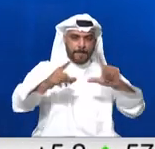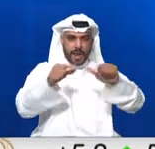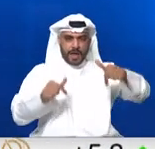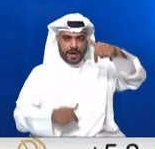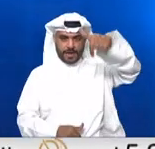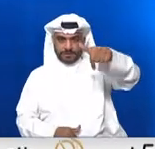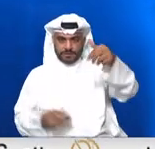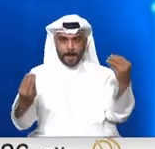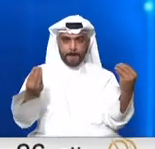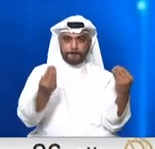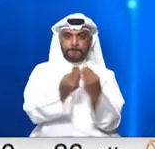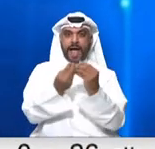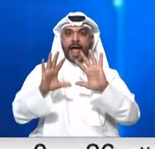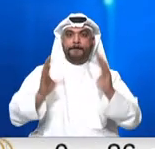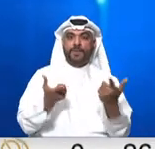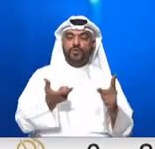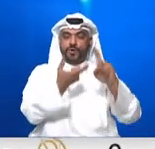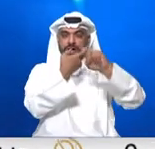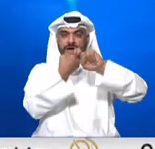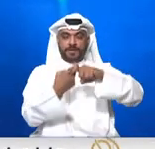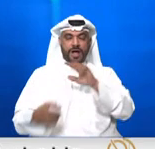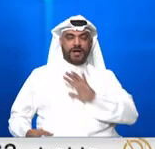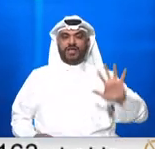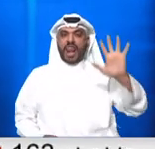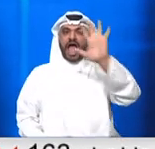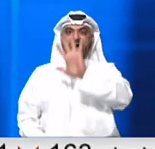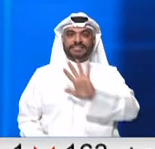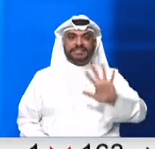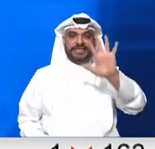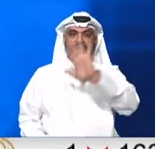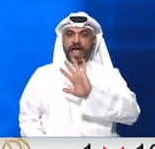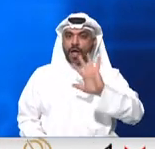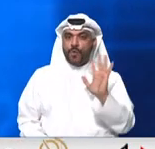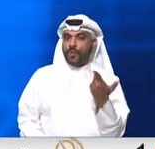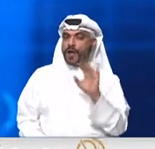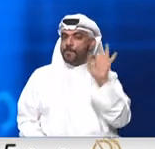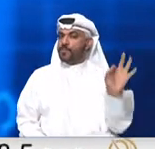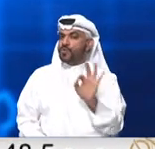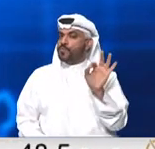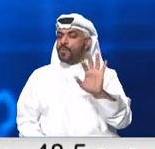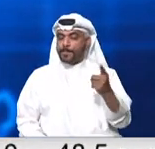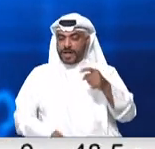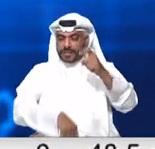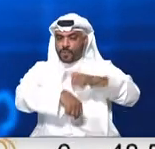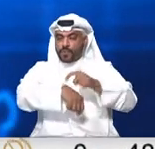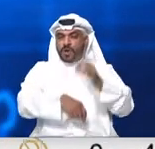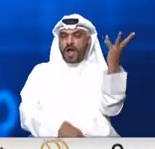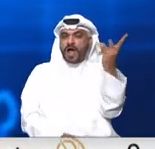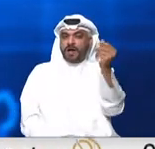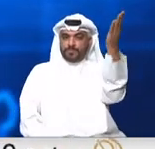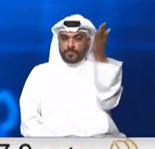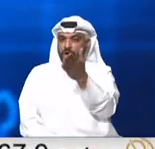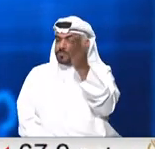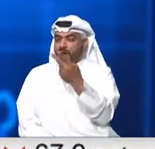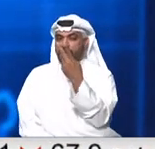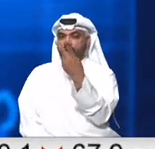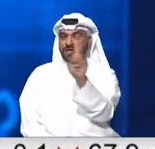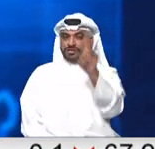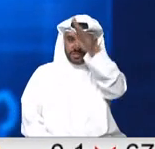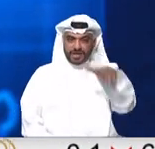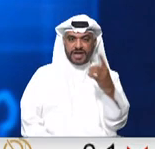مع دول رابطه الاسيان والمزمع عقدها في الع من اكتوبر الجاري في في مدينه